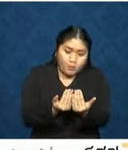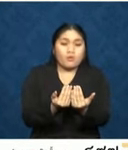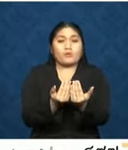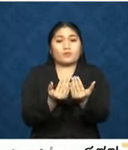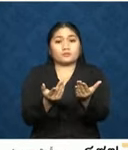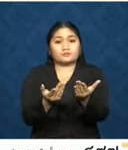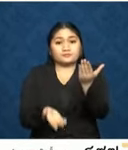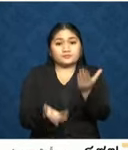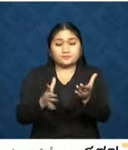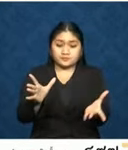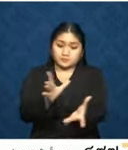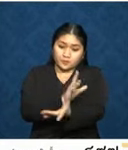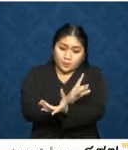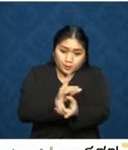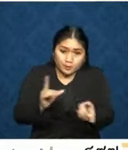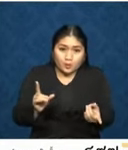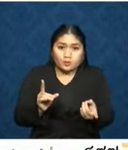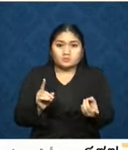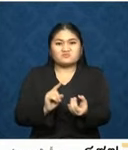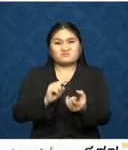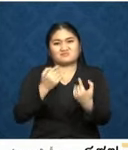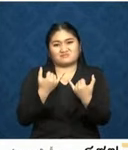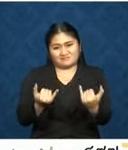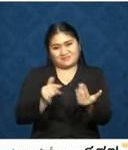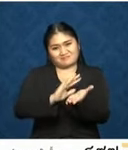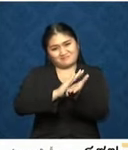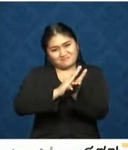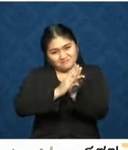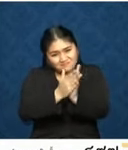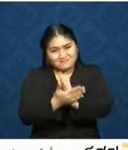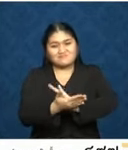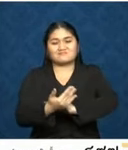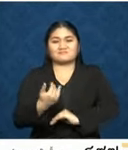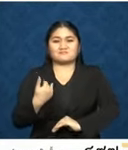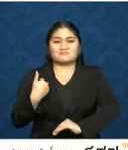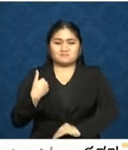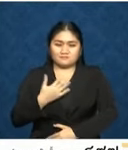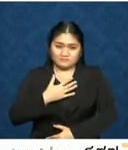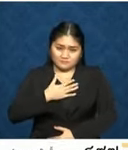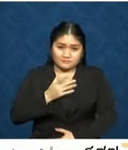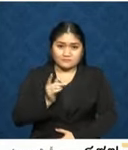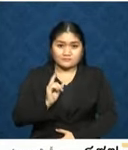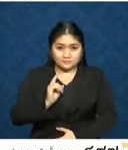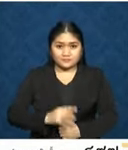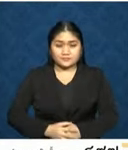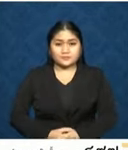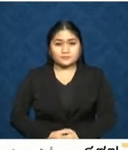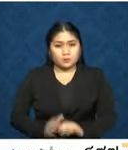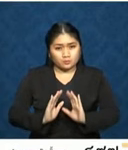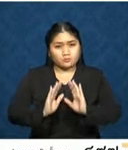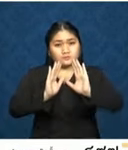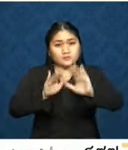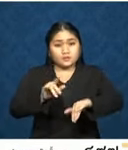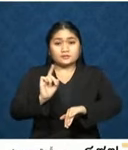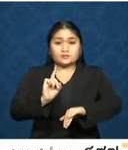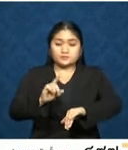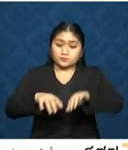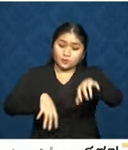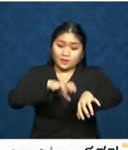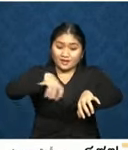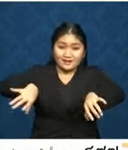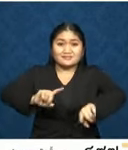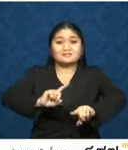สภาวะสังคมที่เปลี่ยนไปผมขออนุญาตที่จะฝากนะครับหน่วยงานต่าง